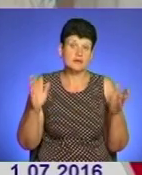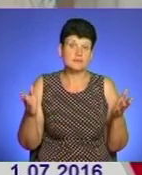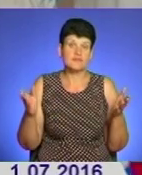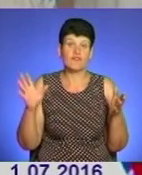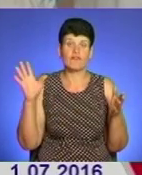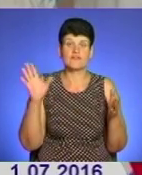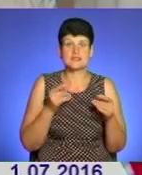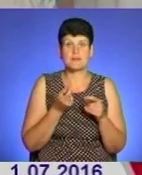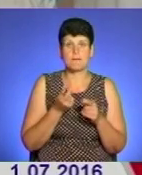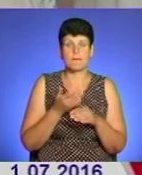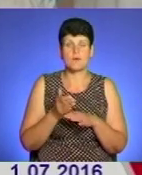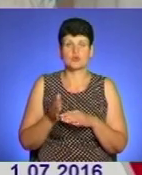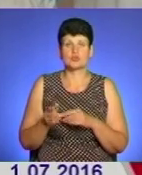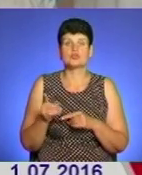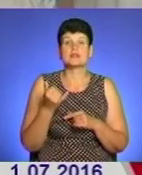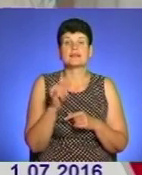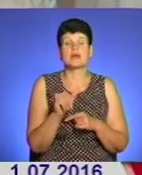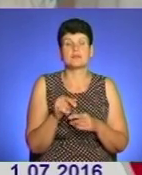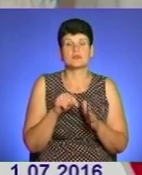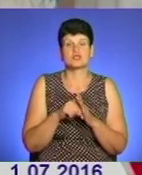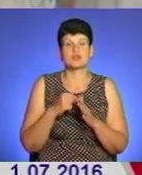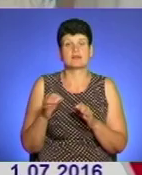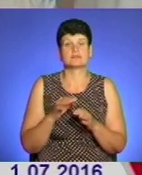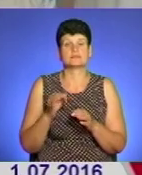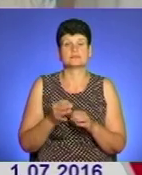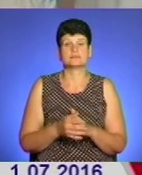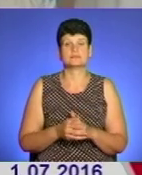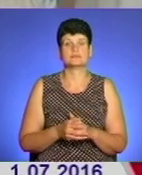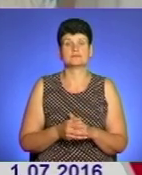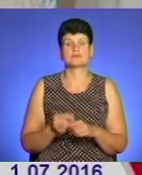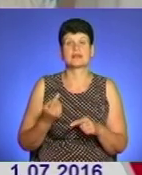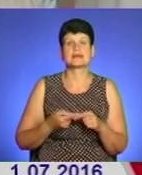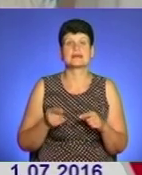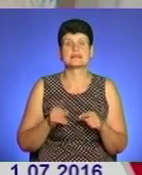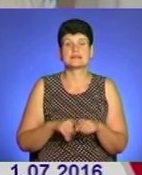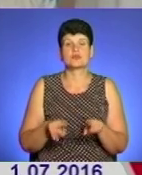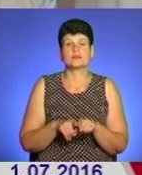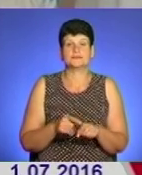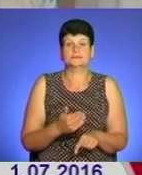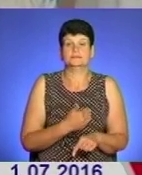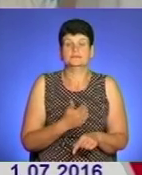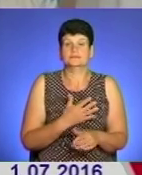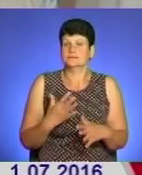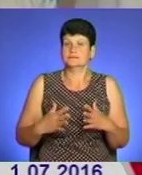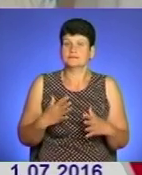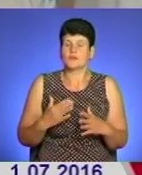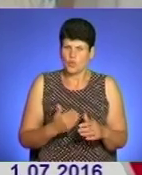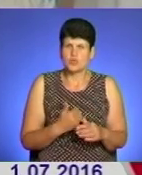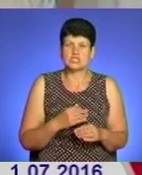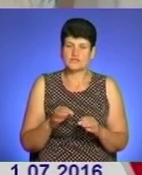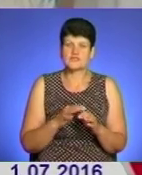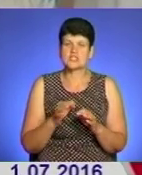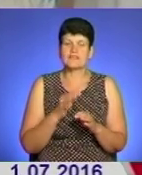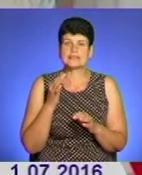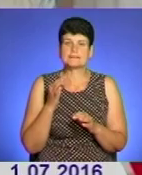всі потрошки. Що для тебе означає це заняття? Це як натхнення, як ти хочеш вишивати